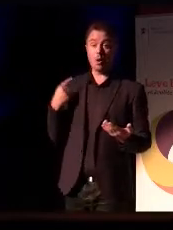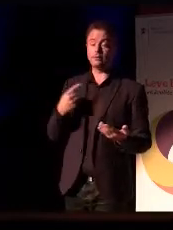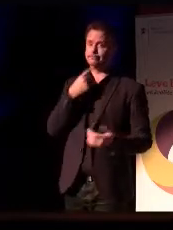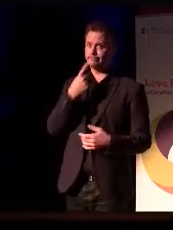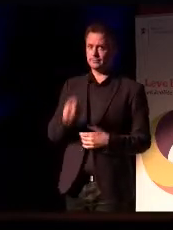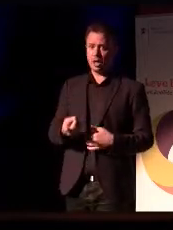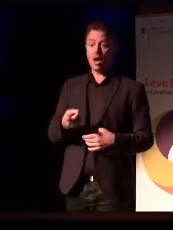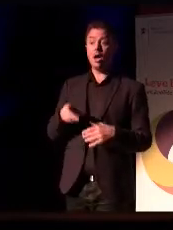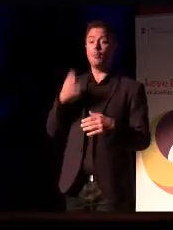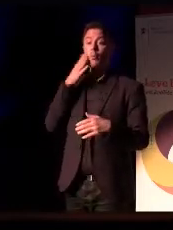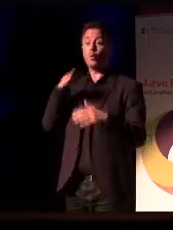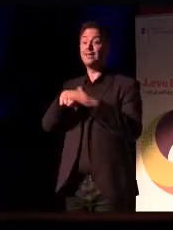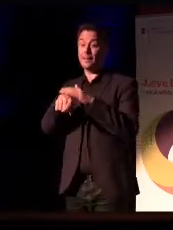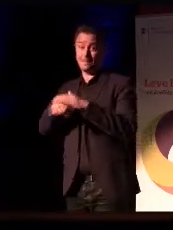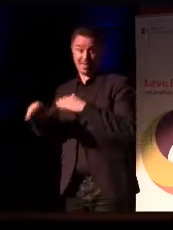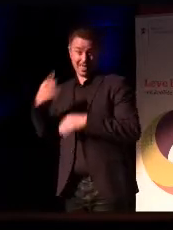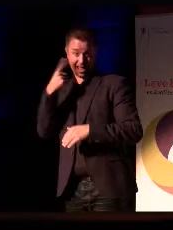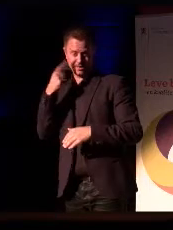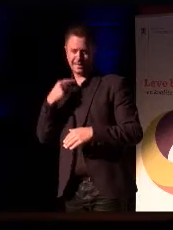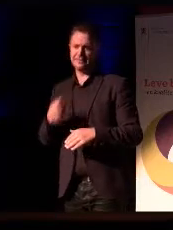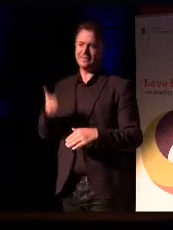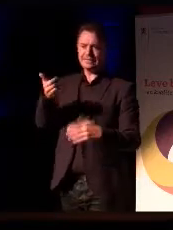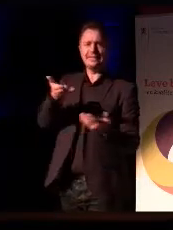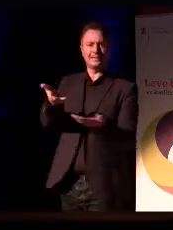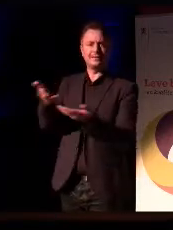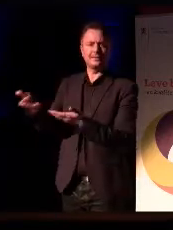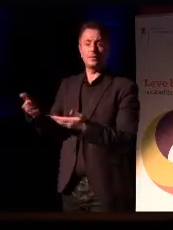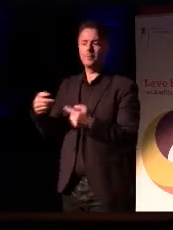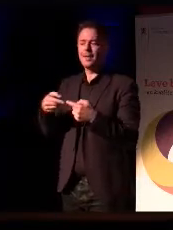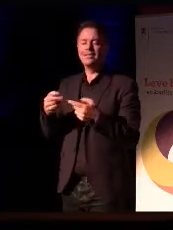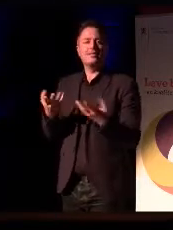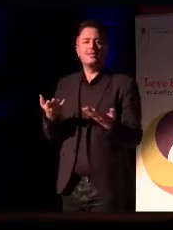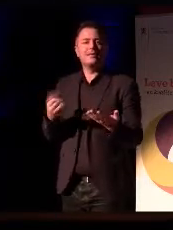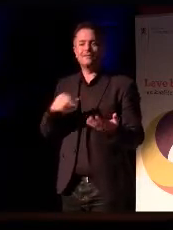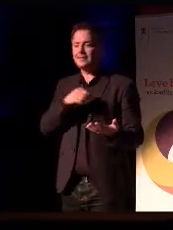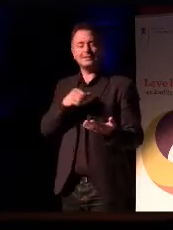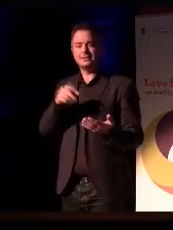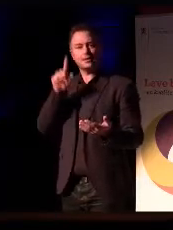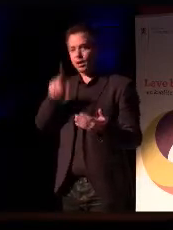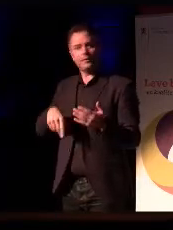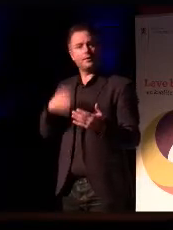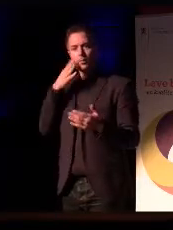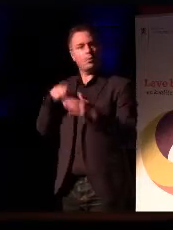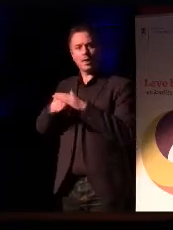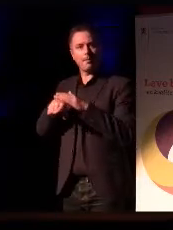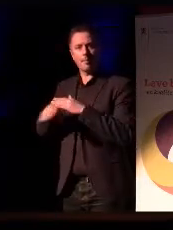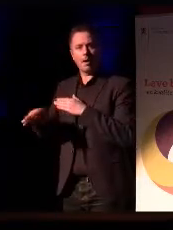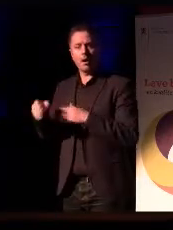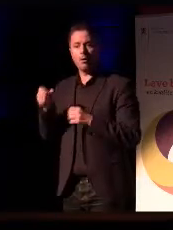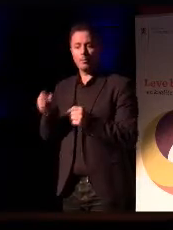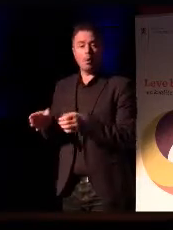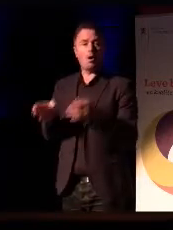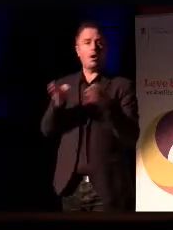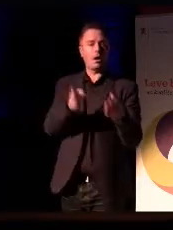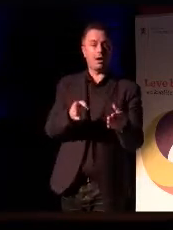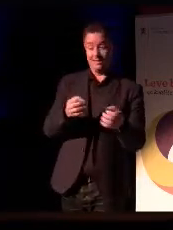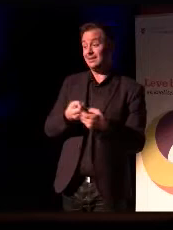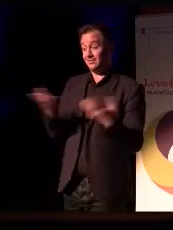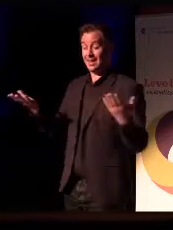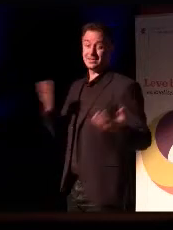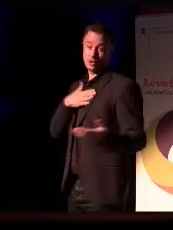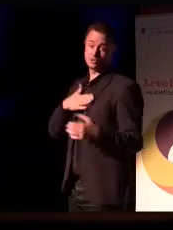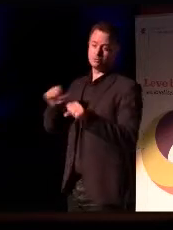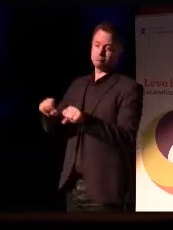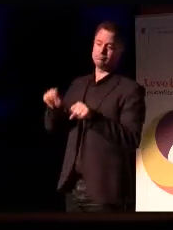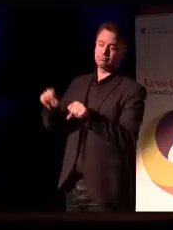jeg snakke om hvor viktig det med gode tjenester til eldre som ikke lenger kan bo hjemme. De aller fleste ønsker jo å greie seg hjemme så lenge som